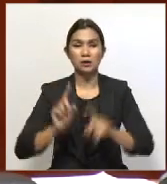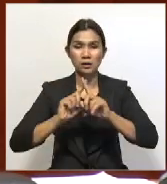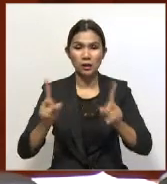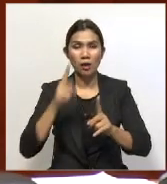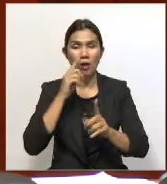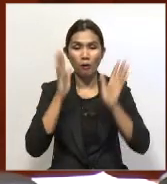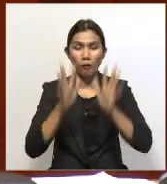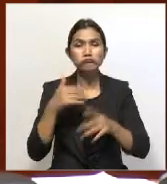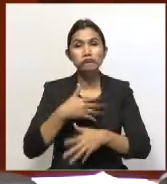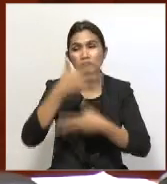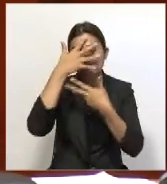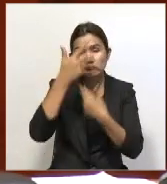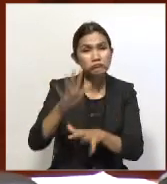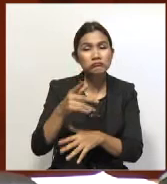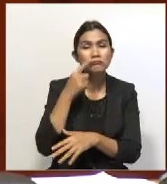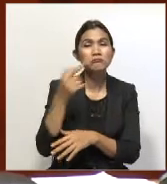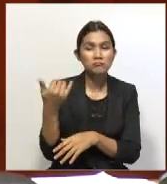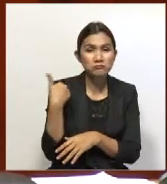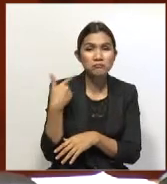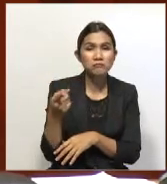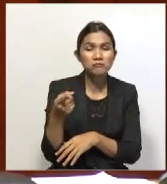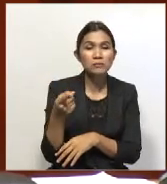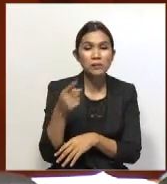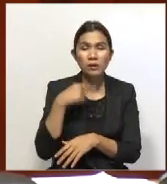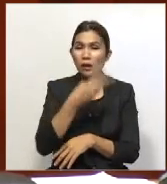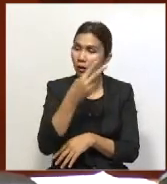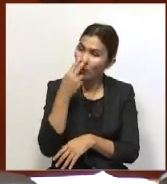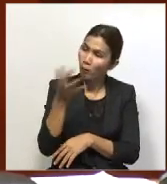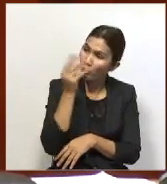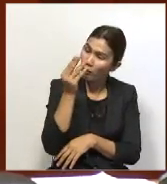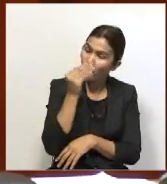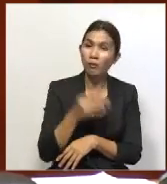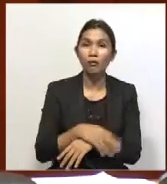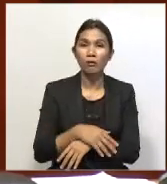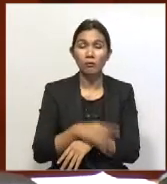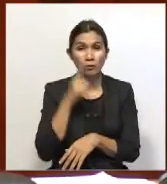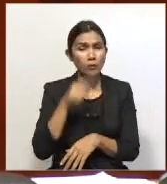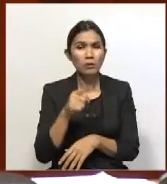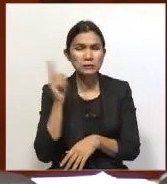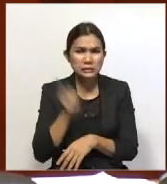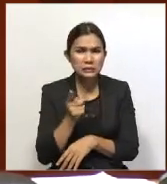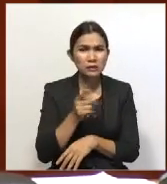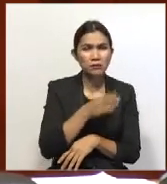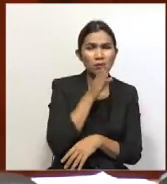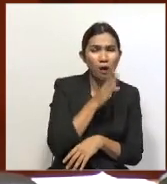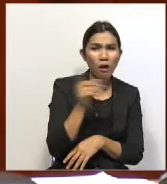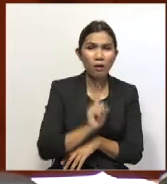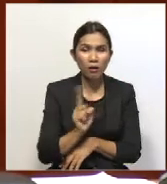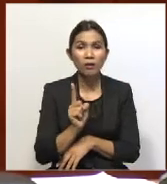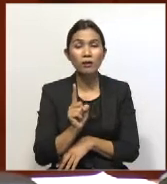ดูดใจให้ประชาชนหรือพี่น้องประชาชนหันมารับทราบข้อมูลว่าตกลงอะไรมันจริงอะไรมันไม่จ